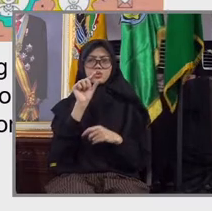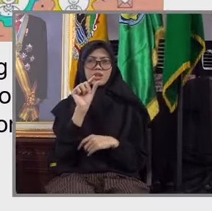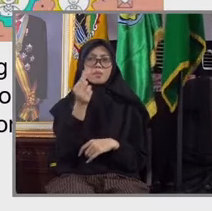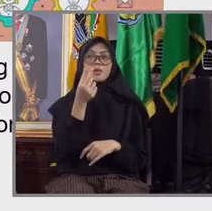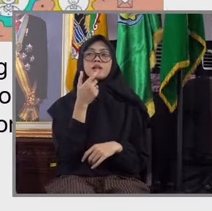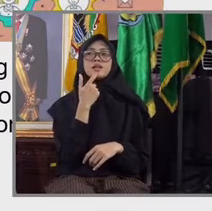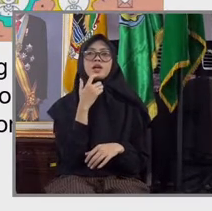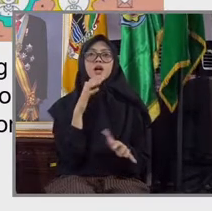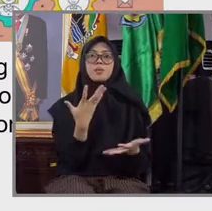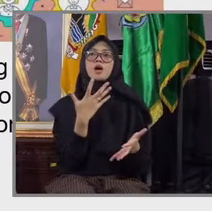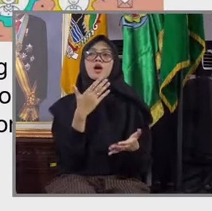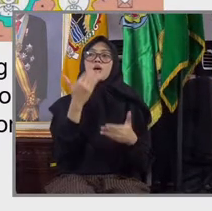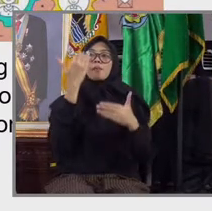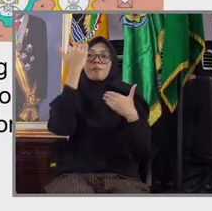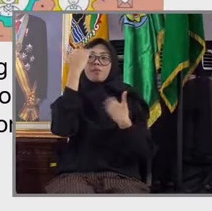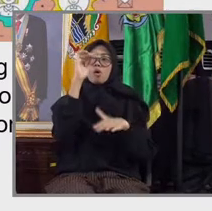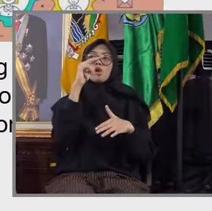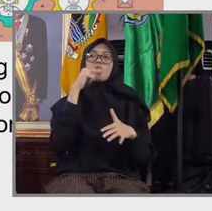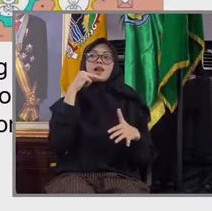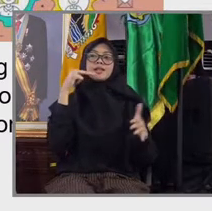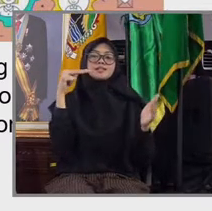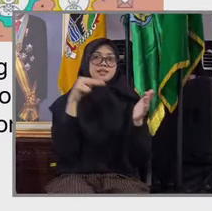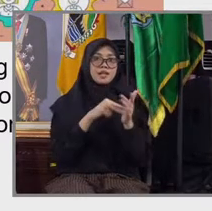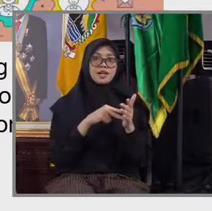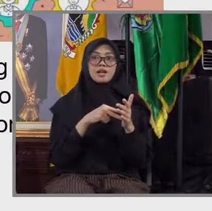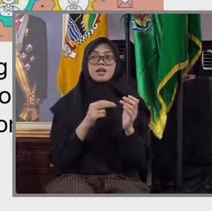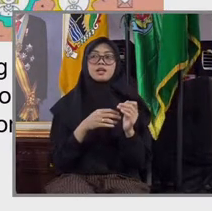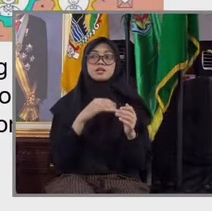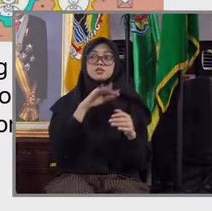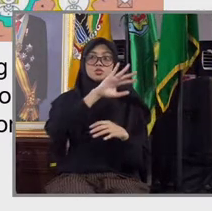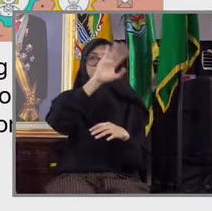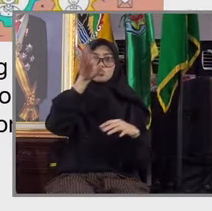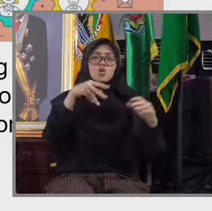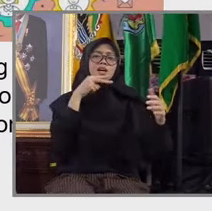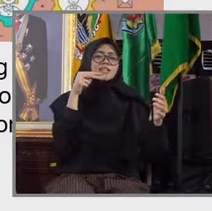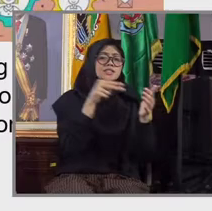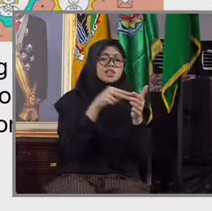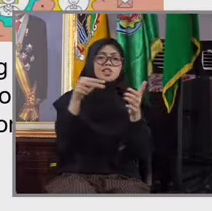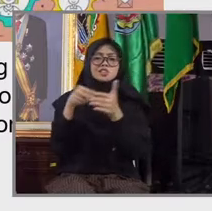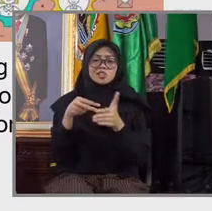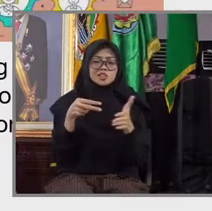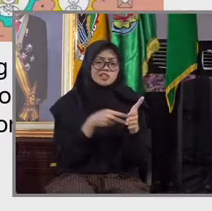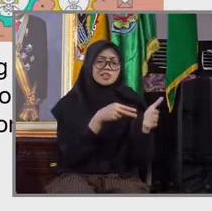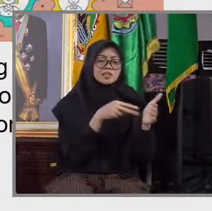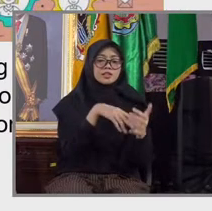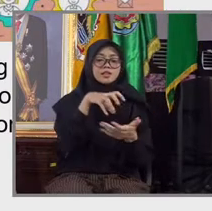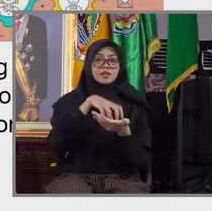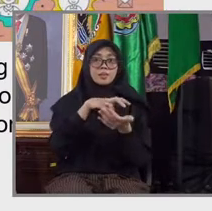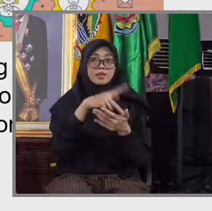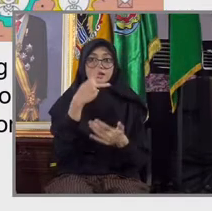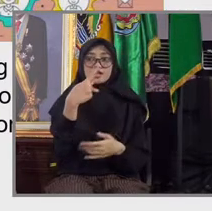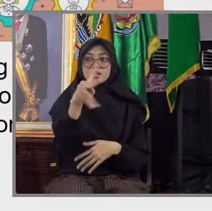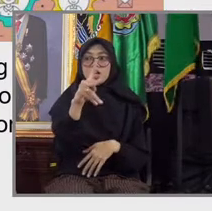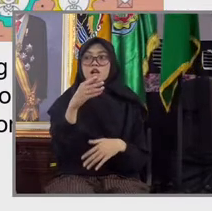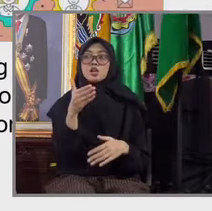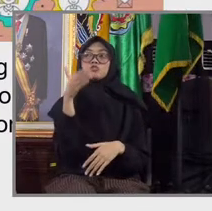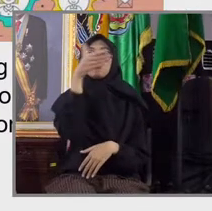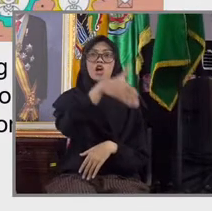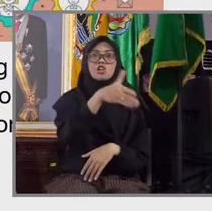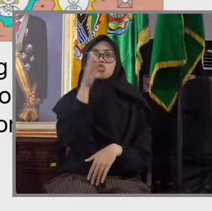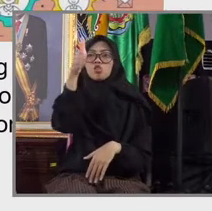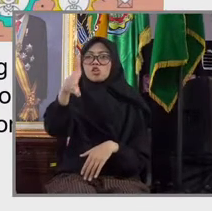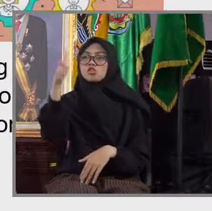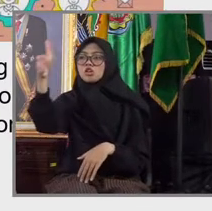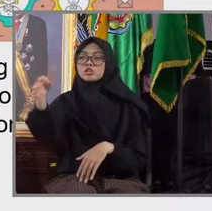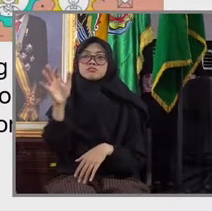adakan mall perizinan. Jadi seluruh perizinan-perizinan yang ada di Kabupaten Kendal kita usahakan supaya bisa satu